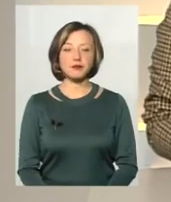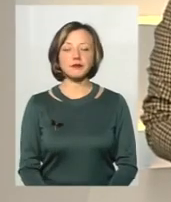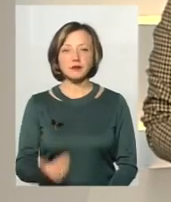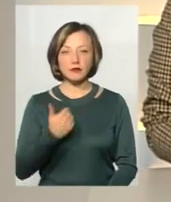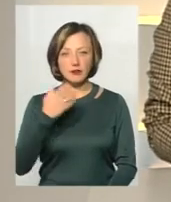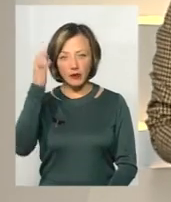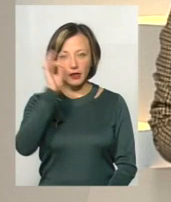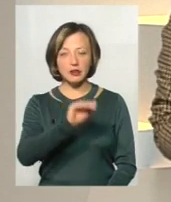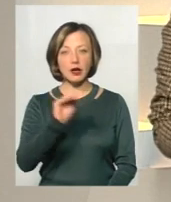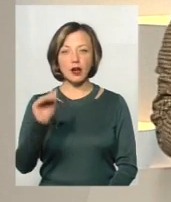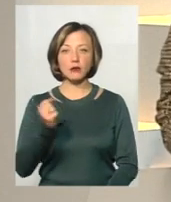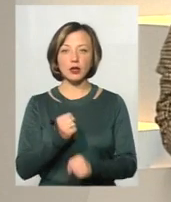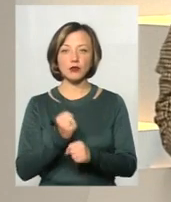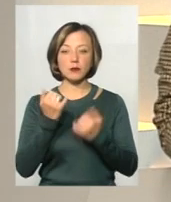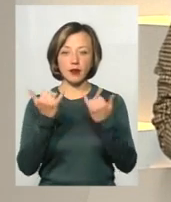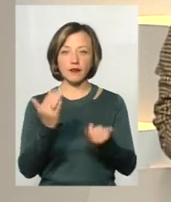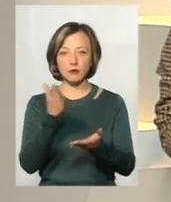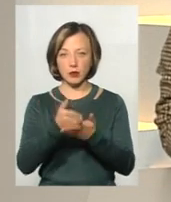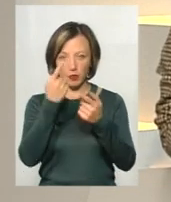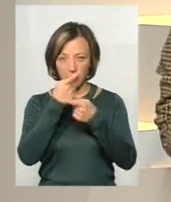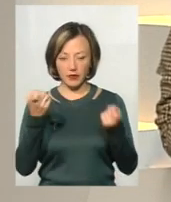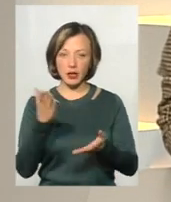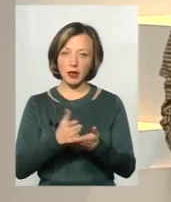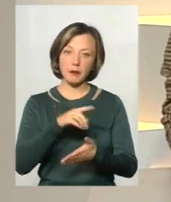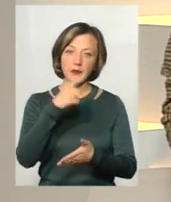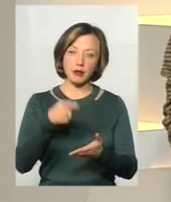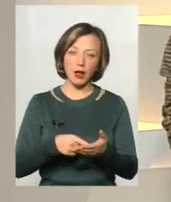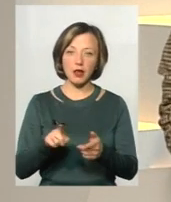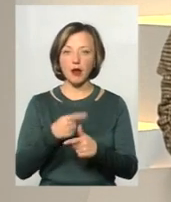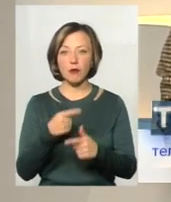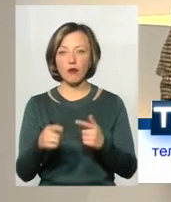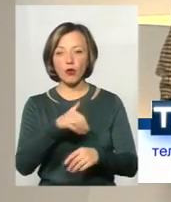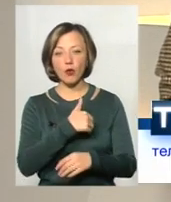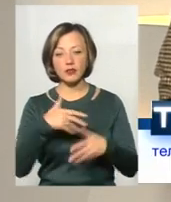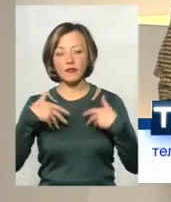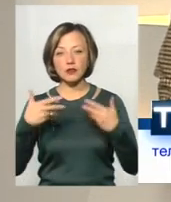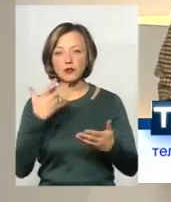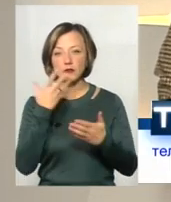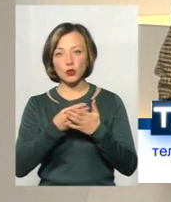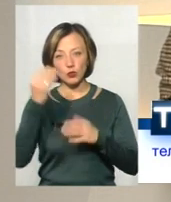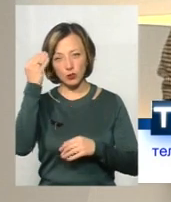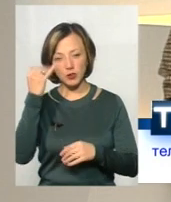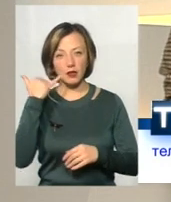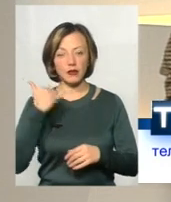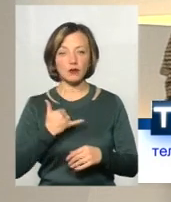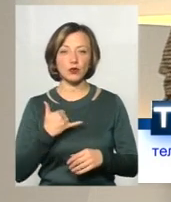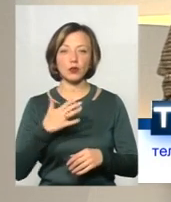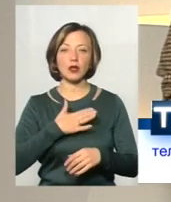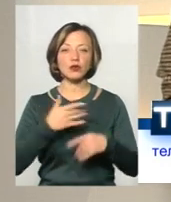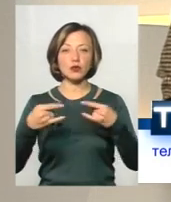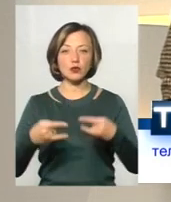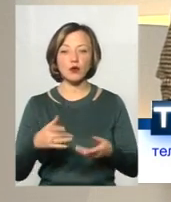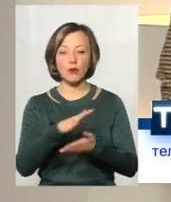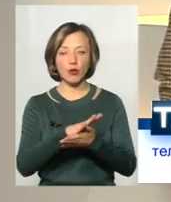нашим телеглядачам, працюємо для вас у прямому ефірі. Якщо у вас є питання або ви хочете висловити свою думку, телефонуйте до нас у студію. А